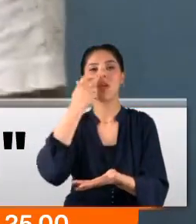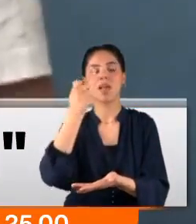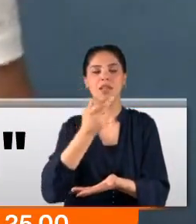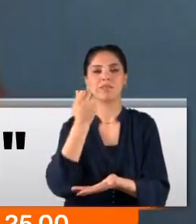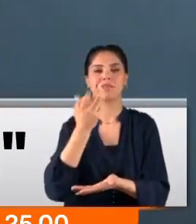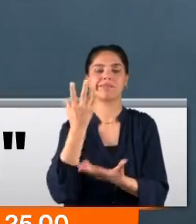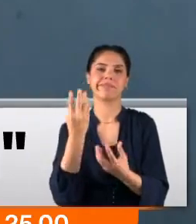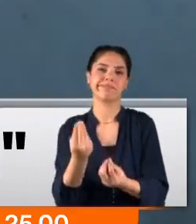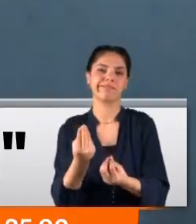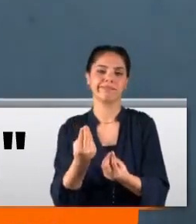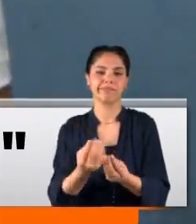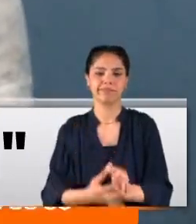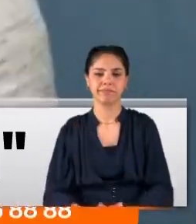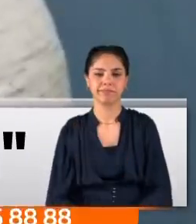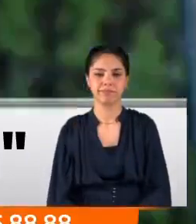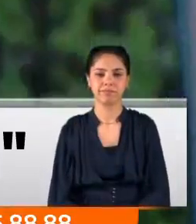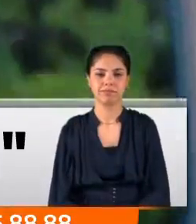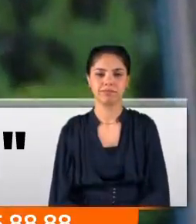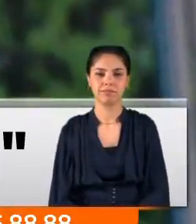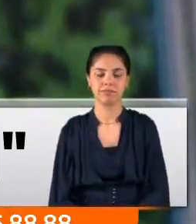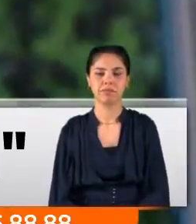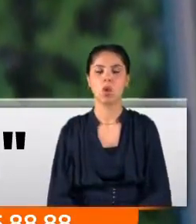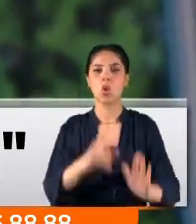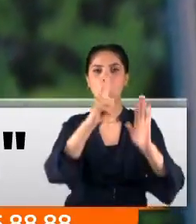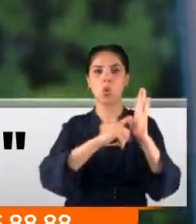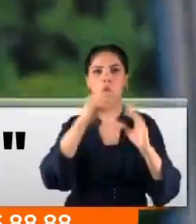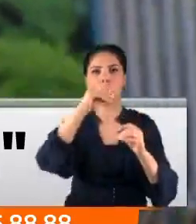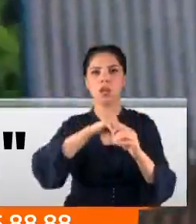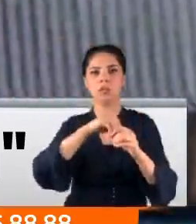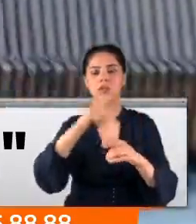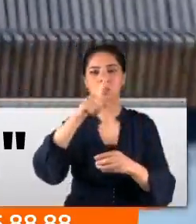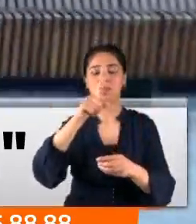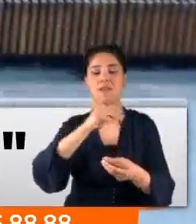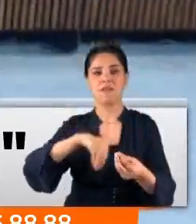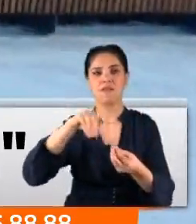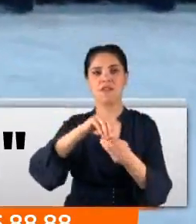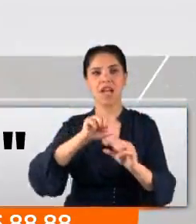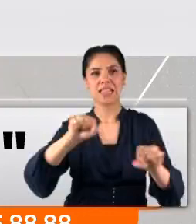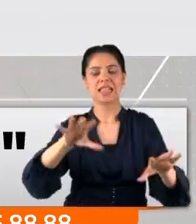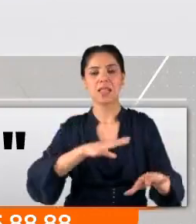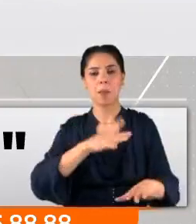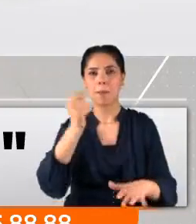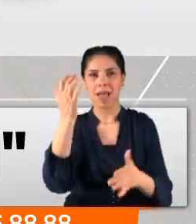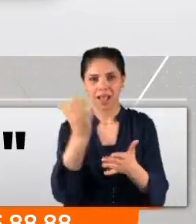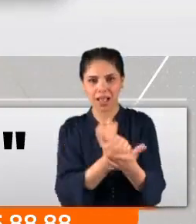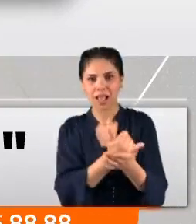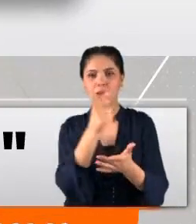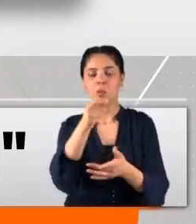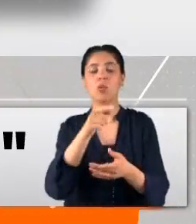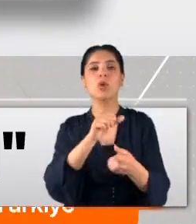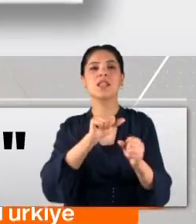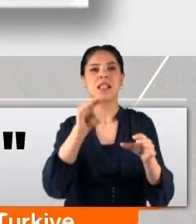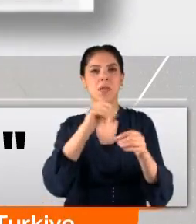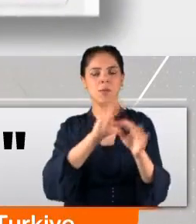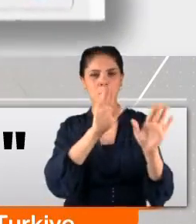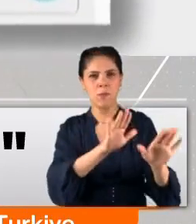kandırmacaydı. İçeride parayı tutmak için altın yumurta gibi bir şey var. Yani uygulama içinde bir faiz sistemi var. Siz kazandığınız parayı bu sistemde ne kadar çok tutarsanız